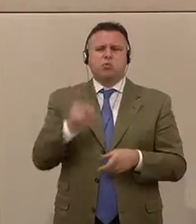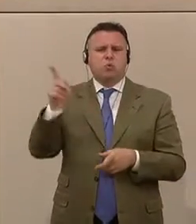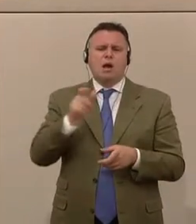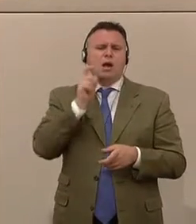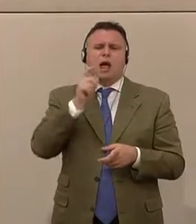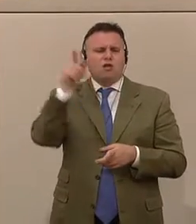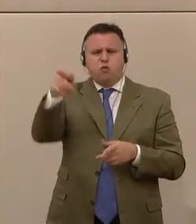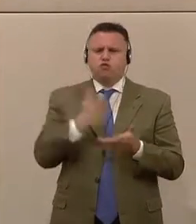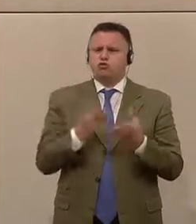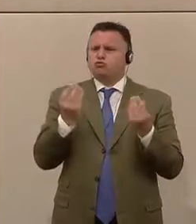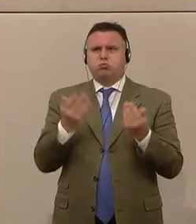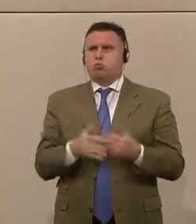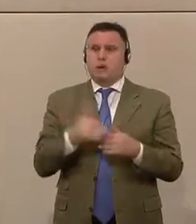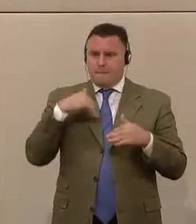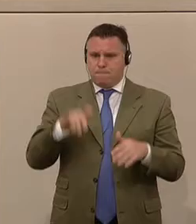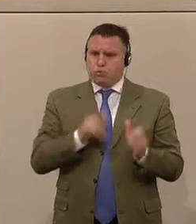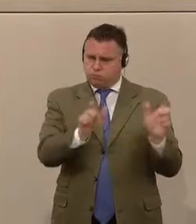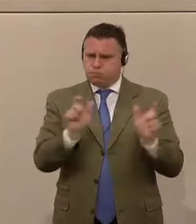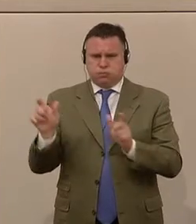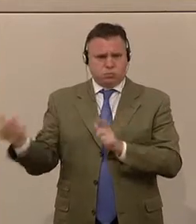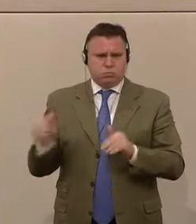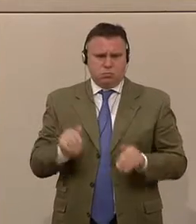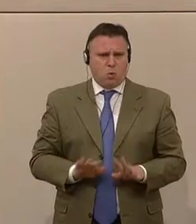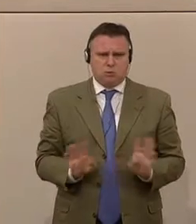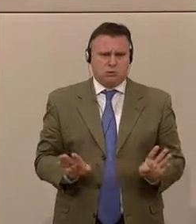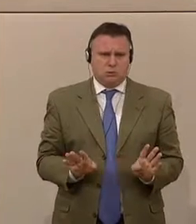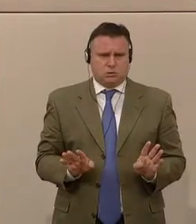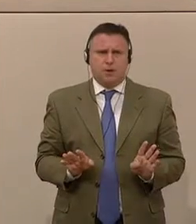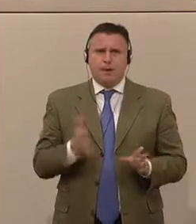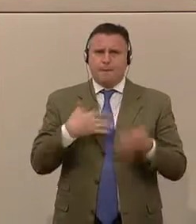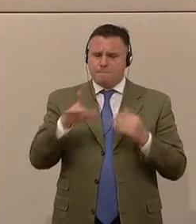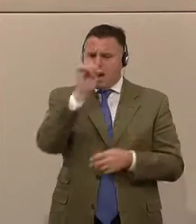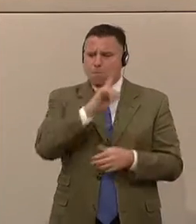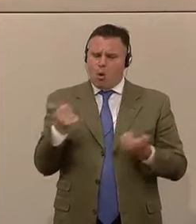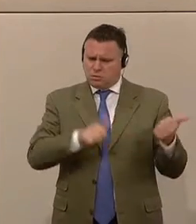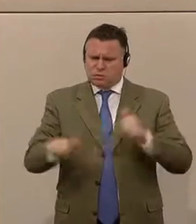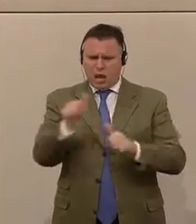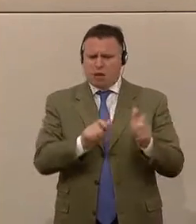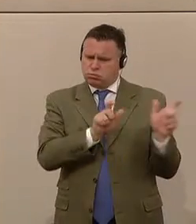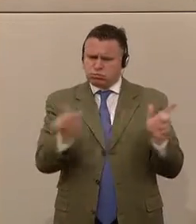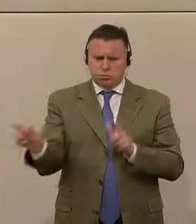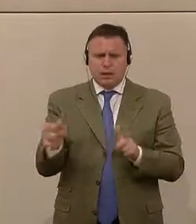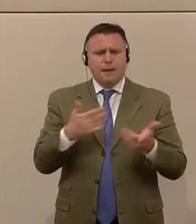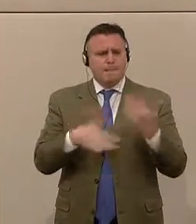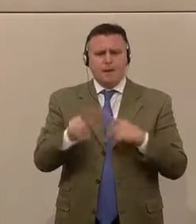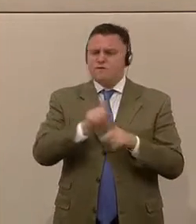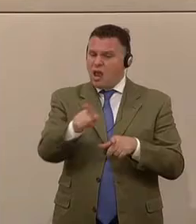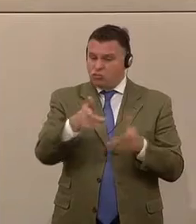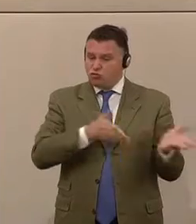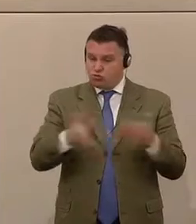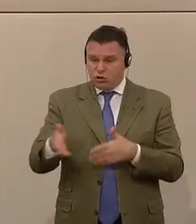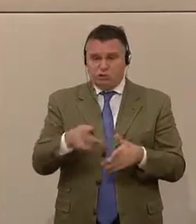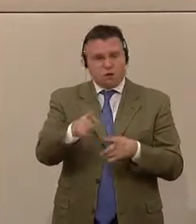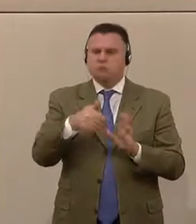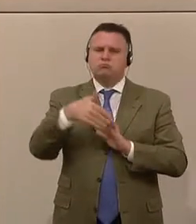Klagenfurt und dergleichen, wo wir durchgreifen werden, meine sehr geehrten Damen und Herren. Erstens durch mehr Polizei und zweitens durch rigorose Abschiebungen